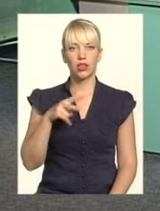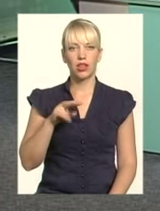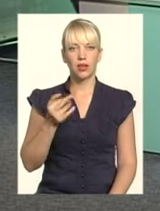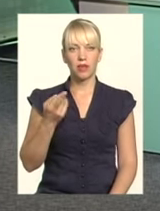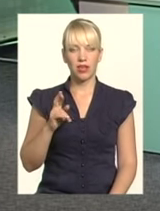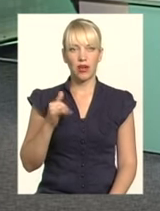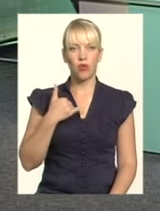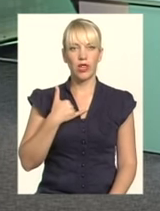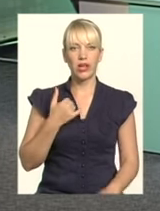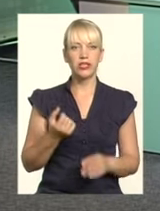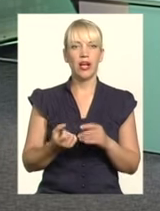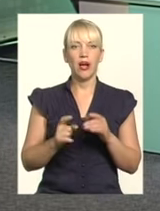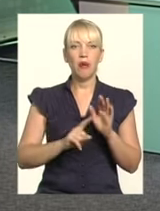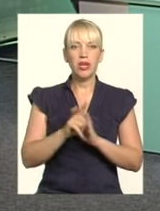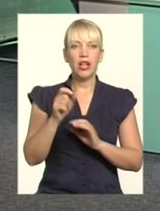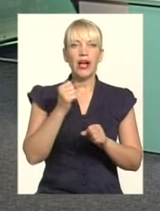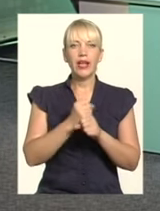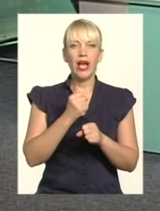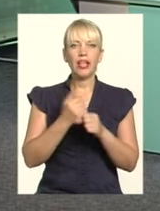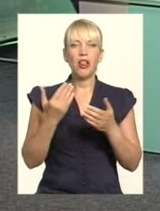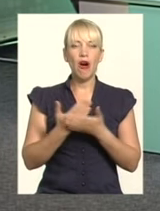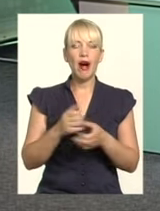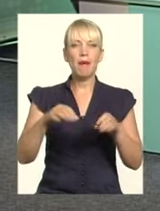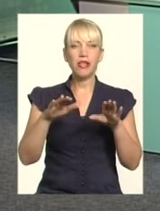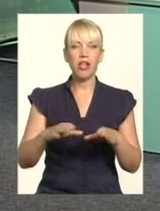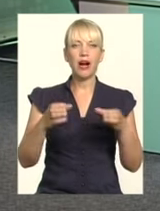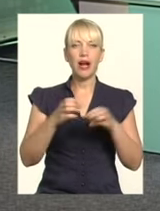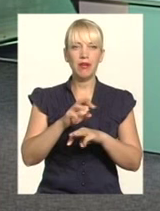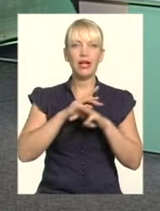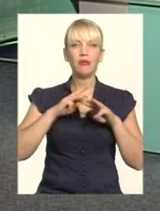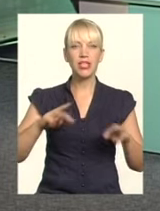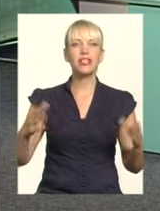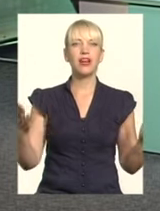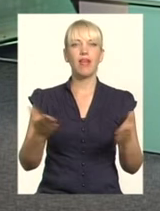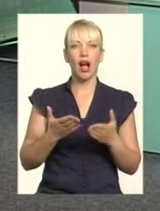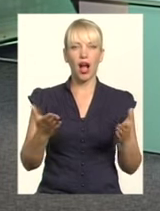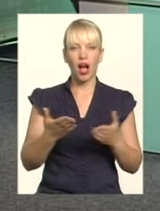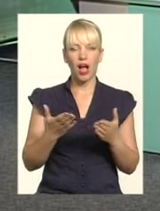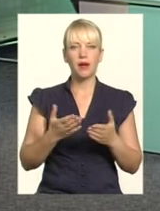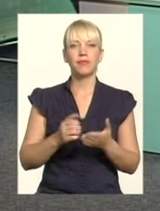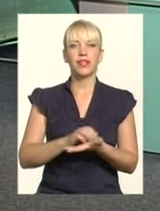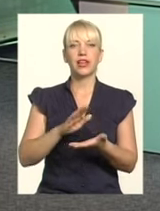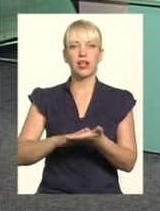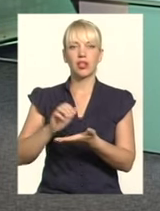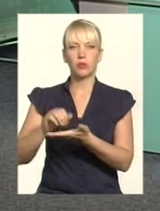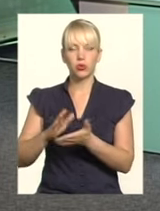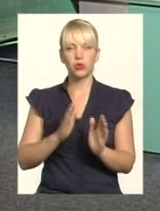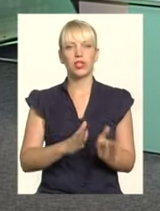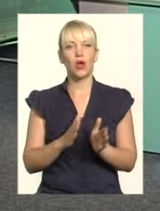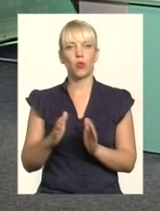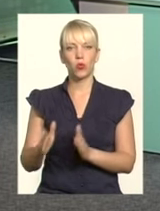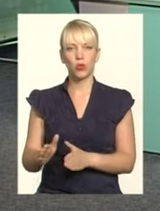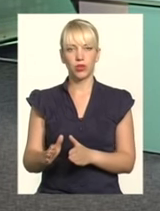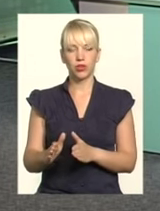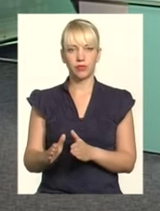1 липня у нас почала діяти нова постанова Кабінету міністрів, яка регламентує, регулює,